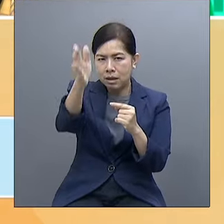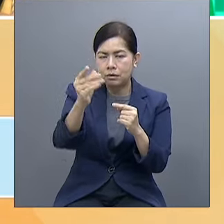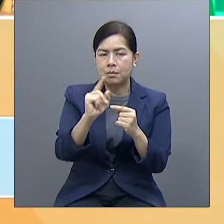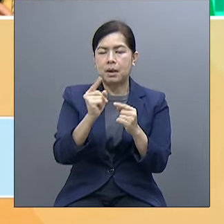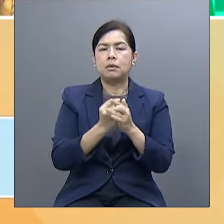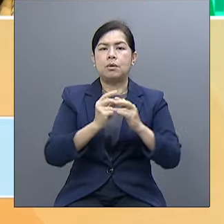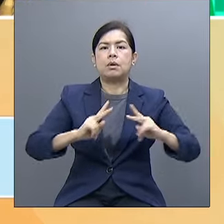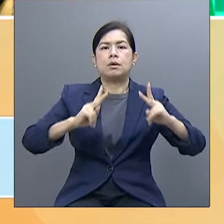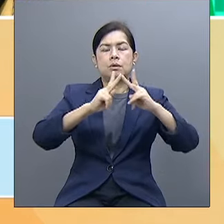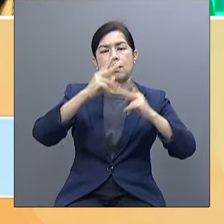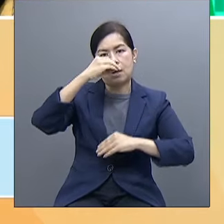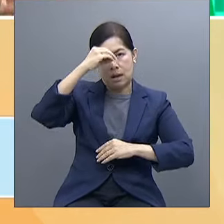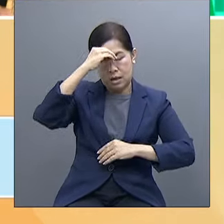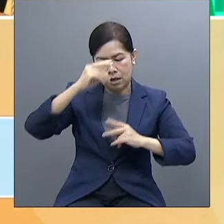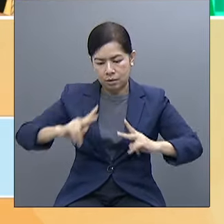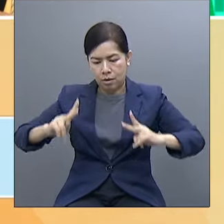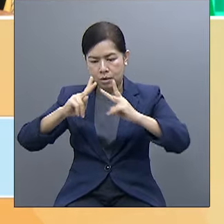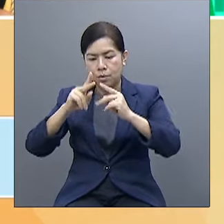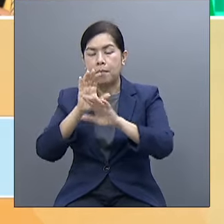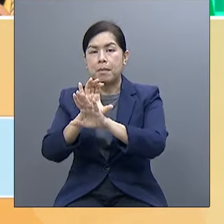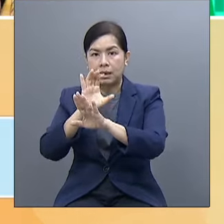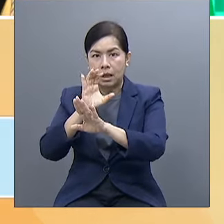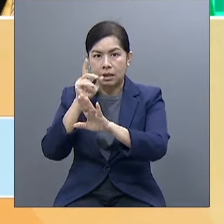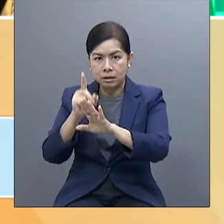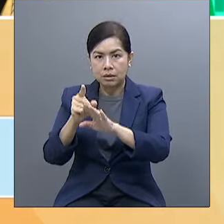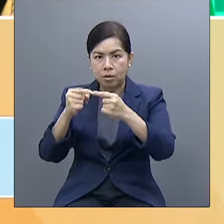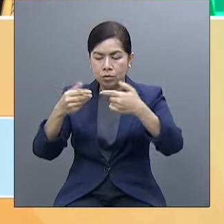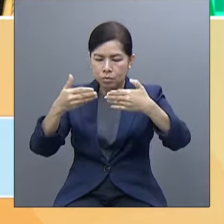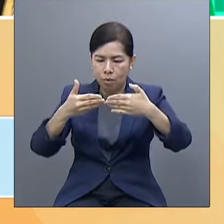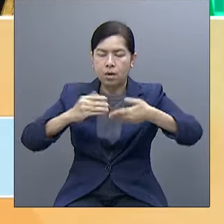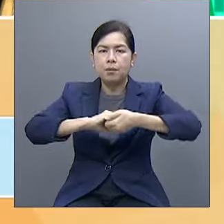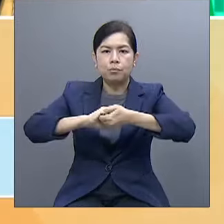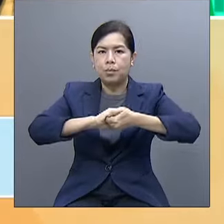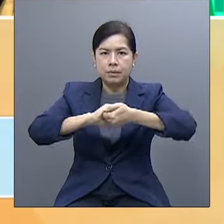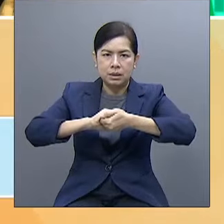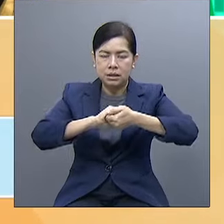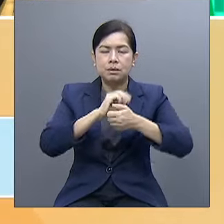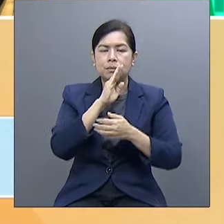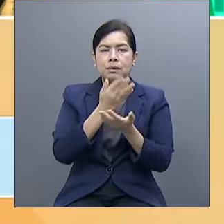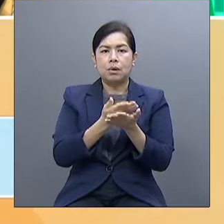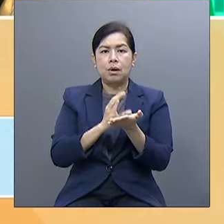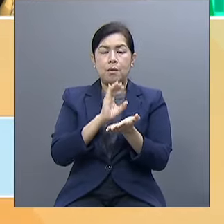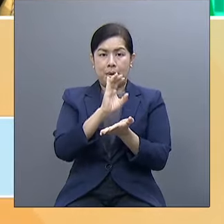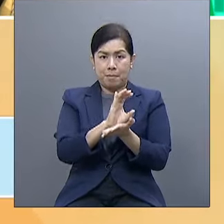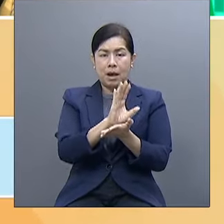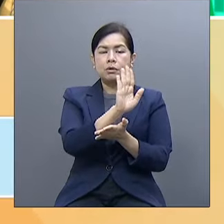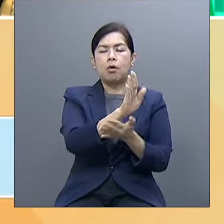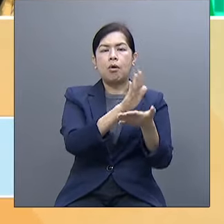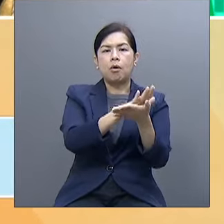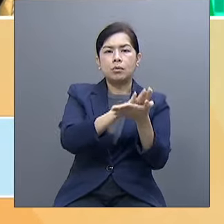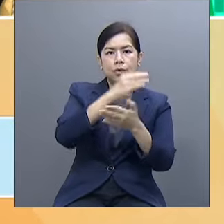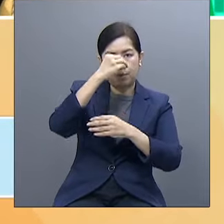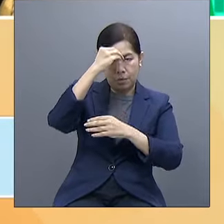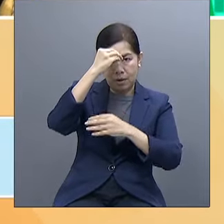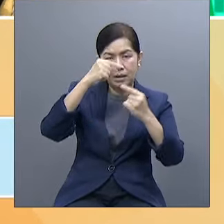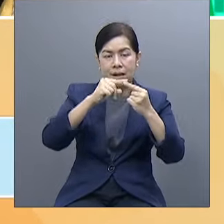ระทรวงศึกษาธิการกระทรวงมหาดไทยมันต้องมาพูดคุยกันนะครับว่างบประมาณที่ส่งมายังกระทรวงศึกษาธิการโรงเรียนต่างๆทั้งหมดนี้นะฮะถ้าสม